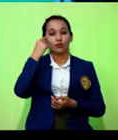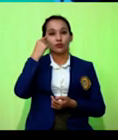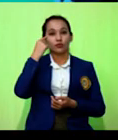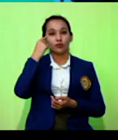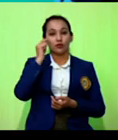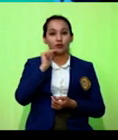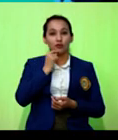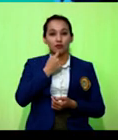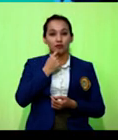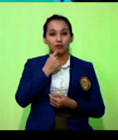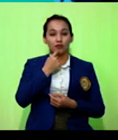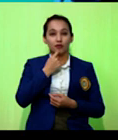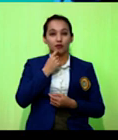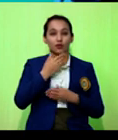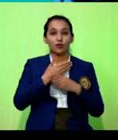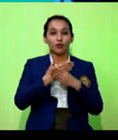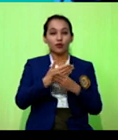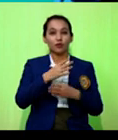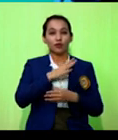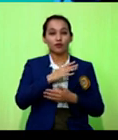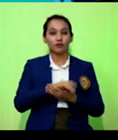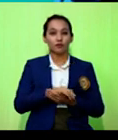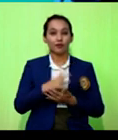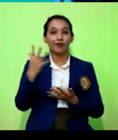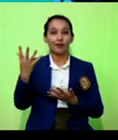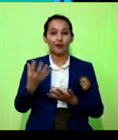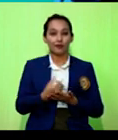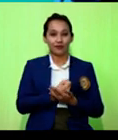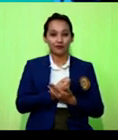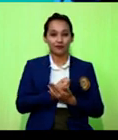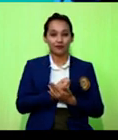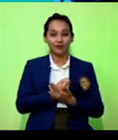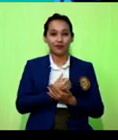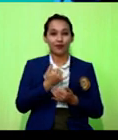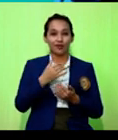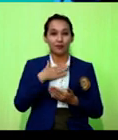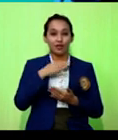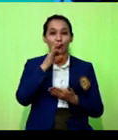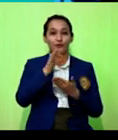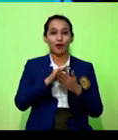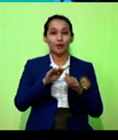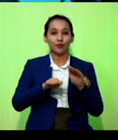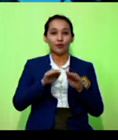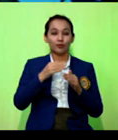ko'maklashdim. Siz topgan bo'lsangiz, meni javoblarim bilan solishtirib ko'ring.